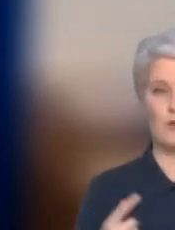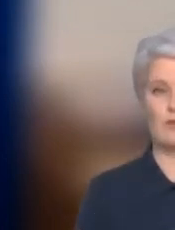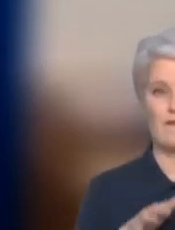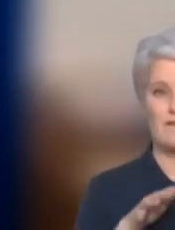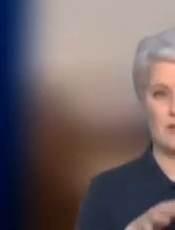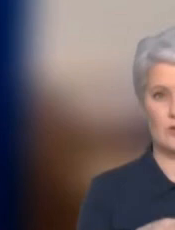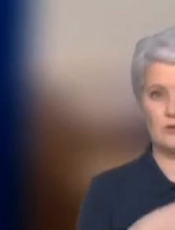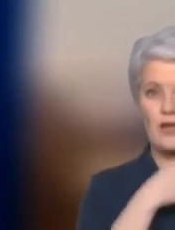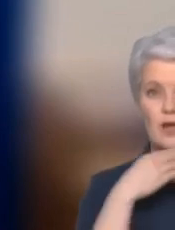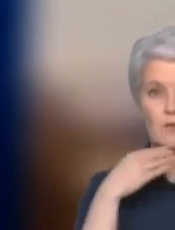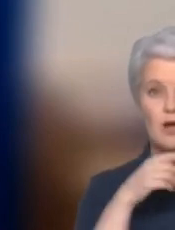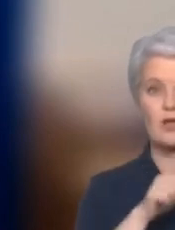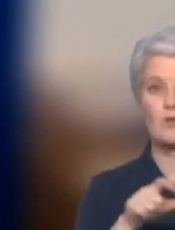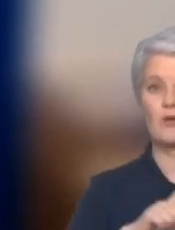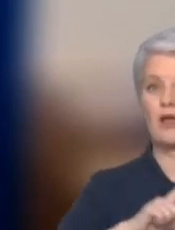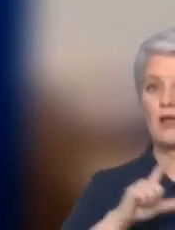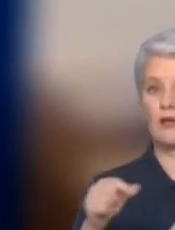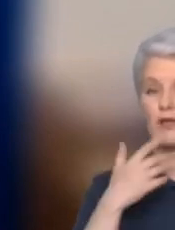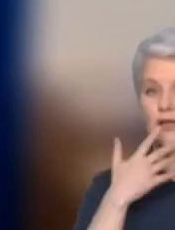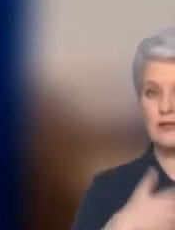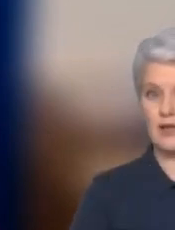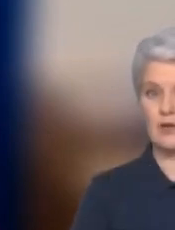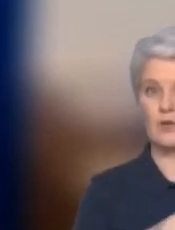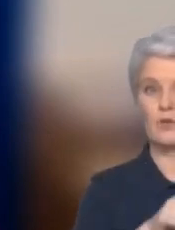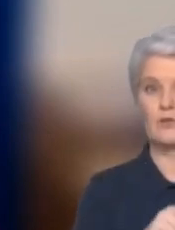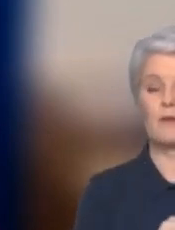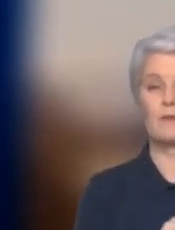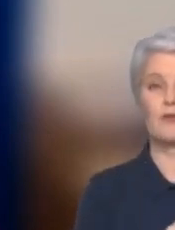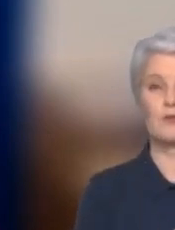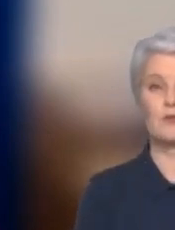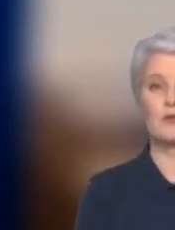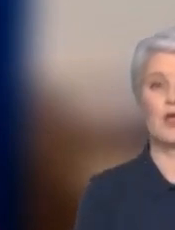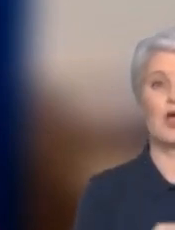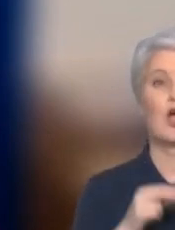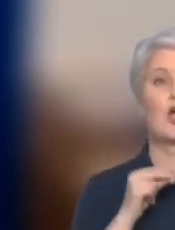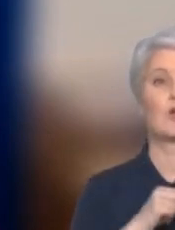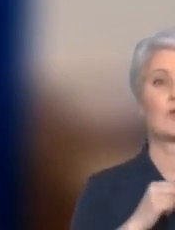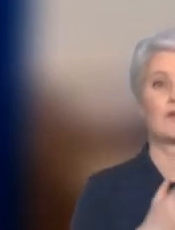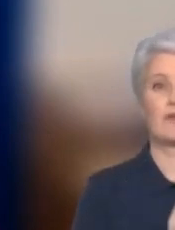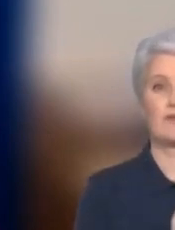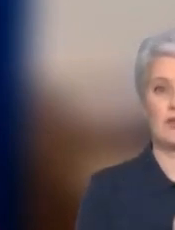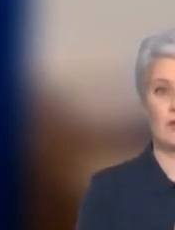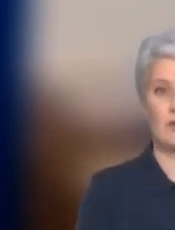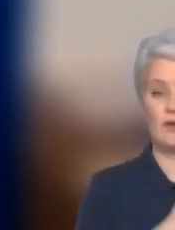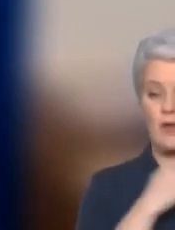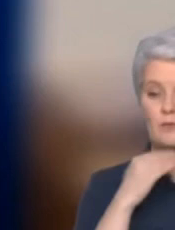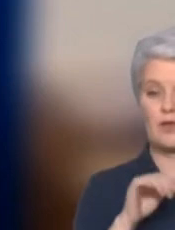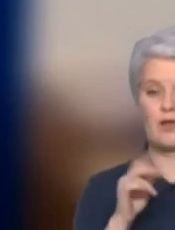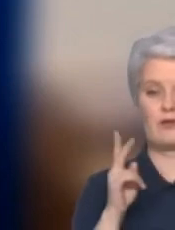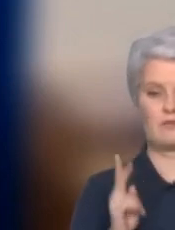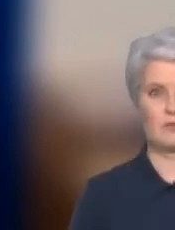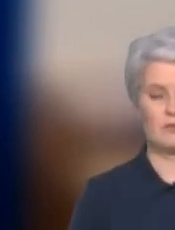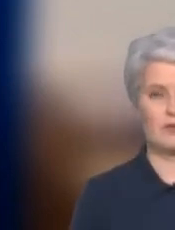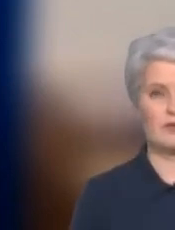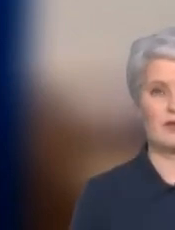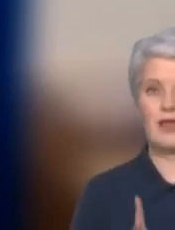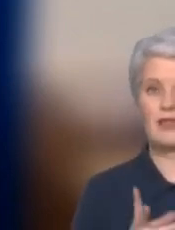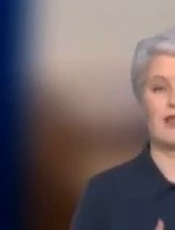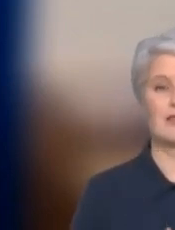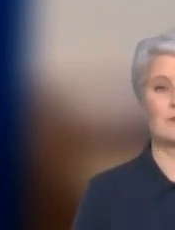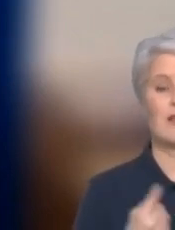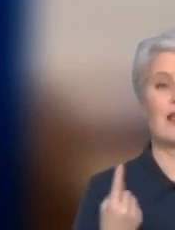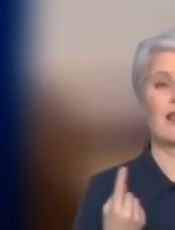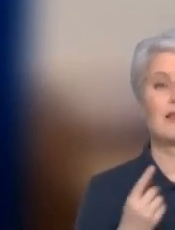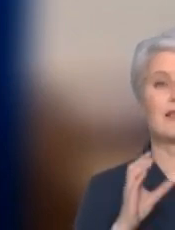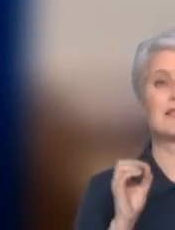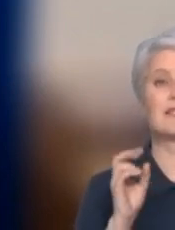за кордон. В багатьох призупинені трудові відносини, в багатьох вони припинилися, і за них не сплачують єдиний